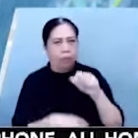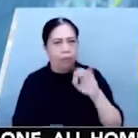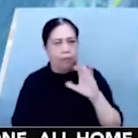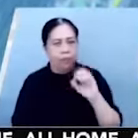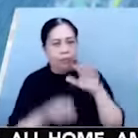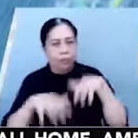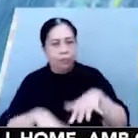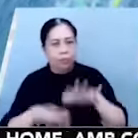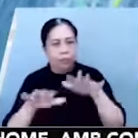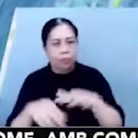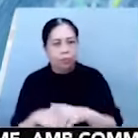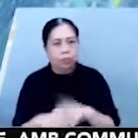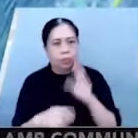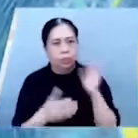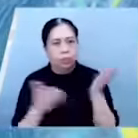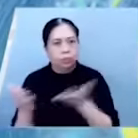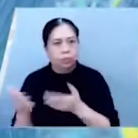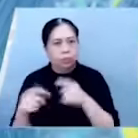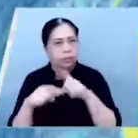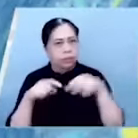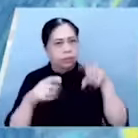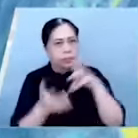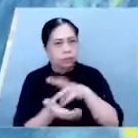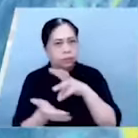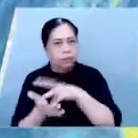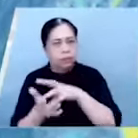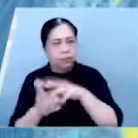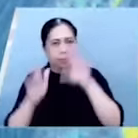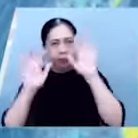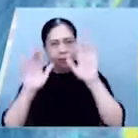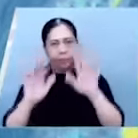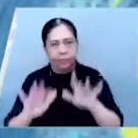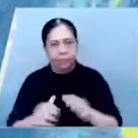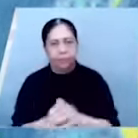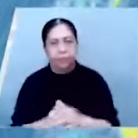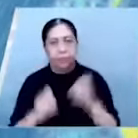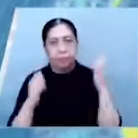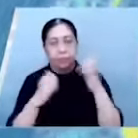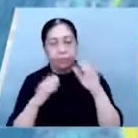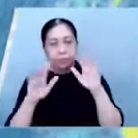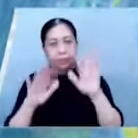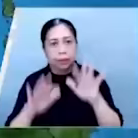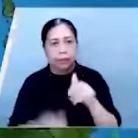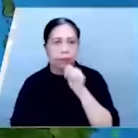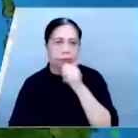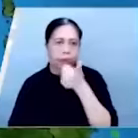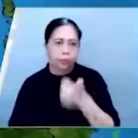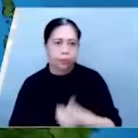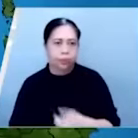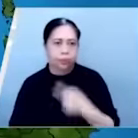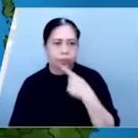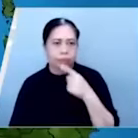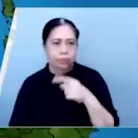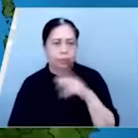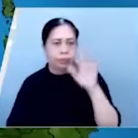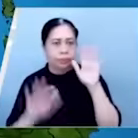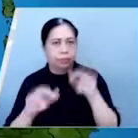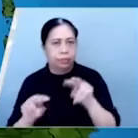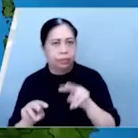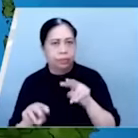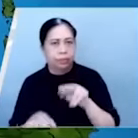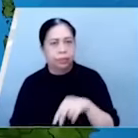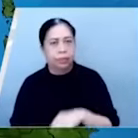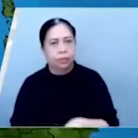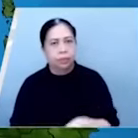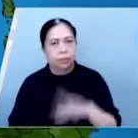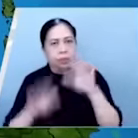Magdadalian ang isolated light rain sa ilang panig ng bansa. Asahan naman ang ulan bukas. Base sa rainfall forecast ng Metro Weather, uulanin